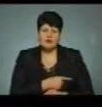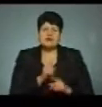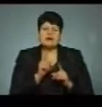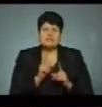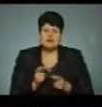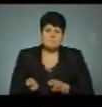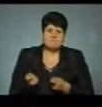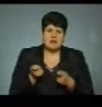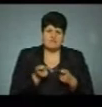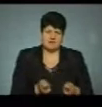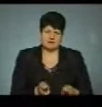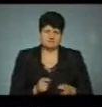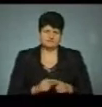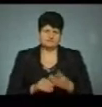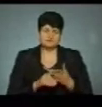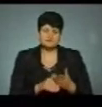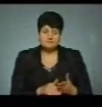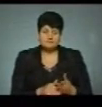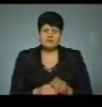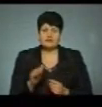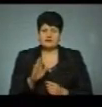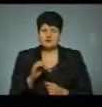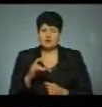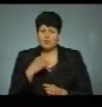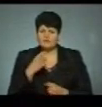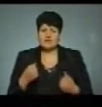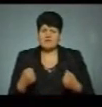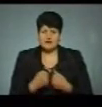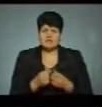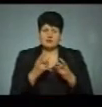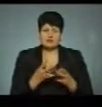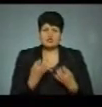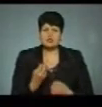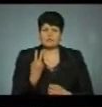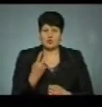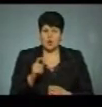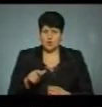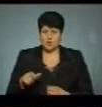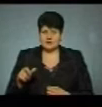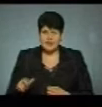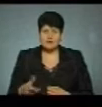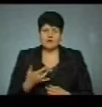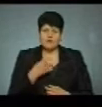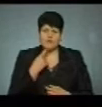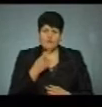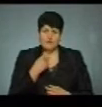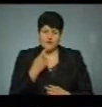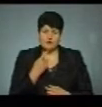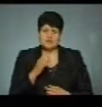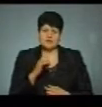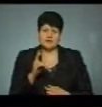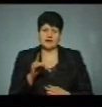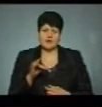його доставила бригада швидкої. Валерій Суконік каже, у цій аварії травмувалися ще двоє людей. За словами речника Нацполіції області Сергія